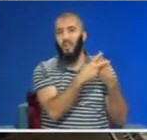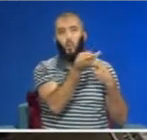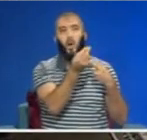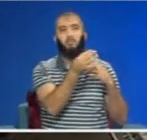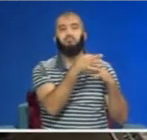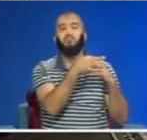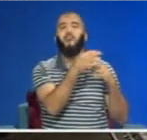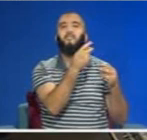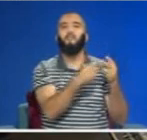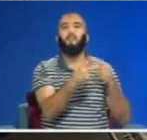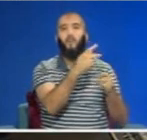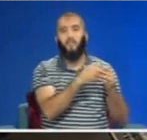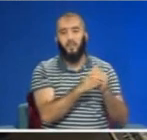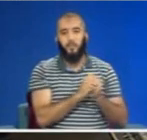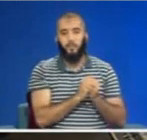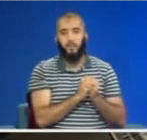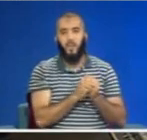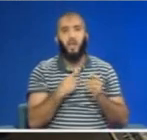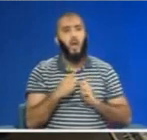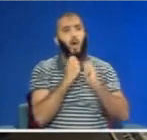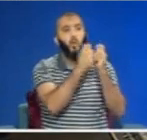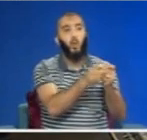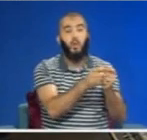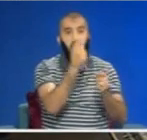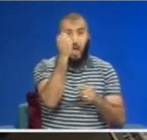يعني الخروف إحنا عطيناها مبلغ مالي